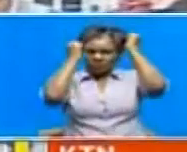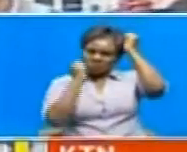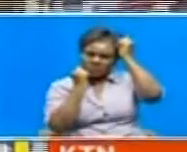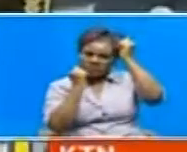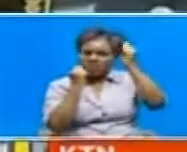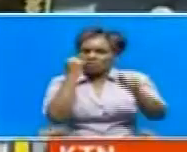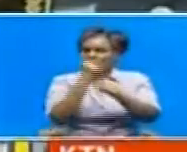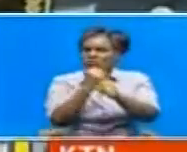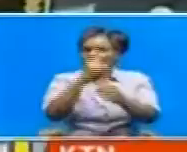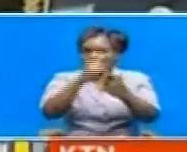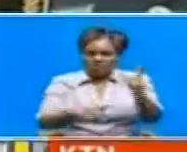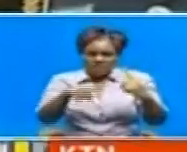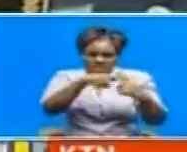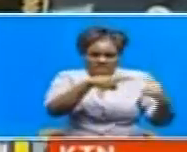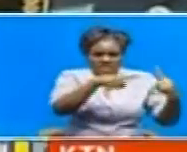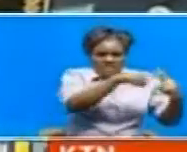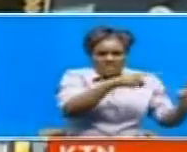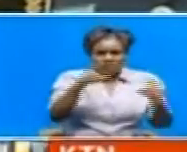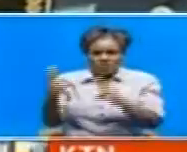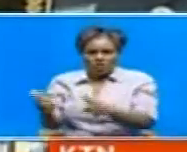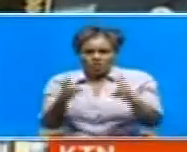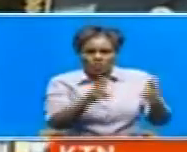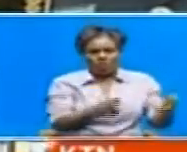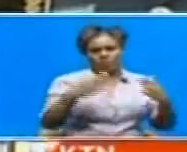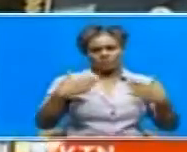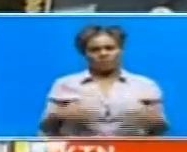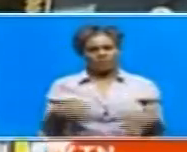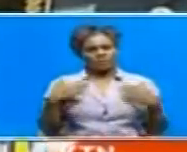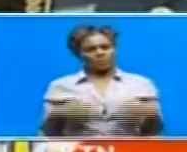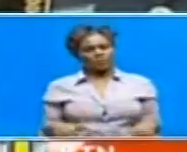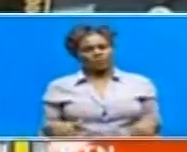unasema kwa wacha ni uwe wananchi, watu tu.